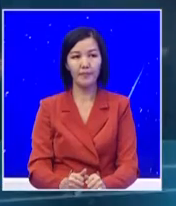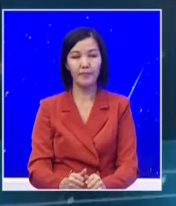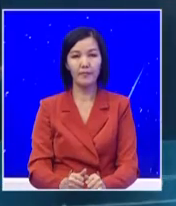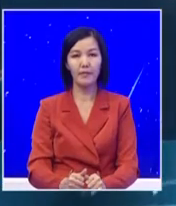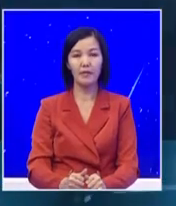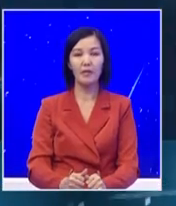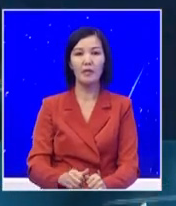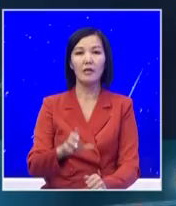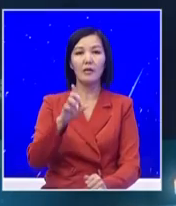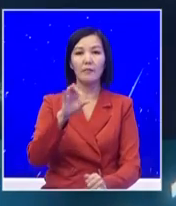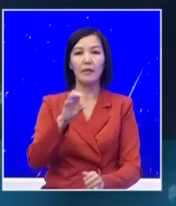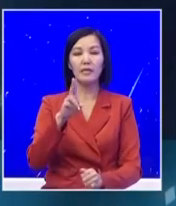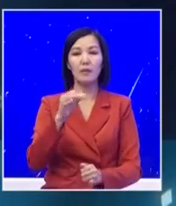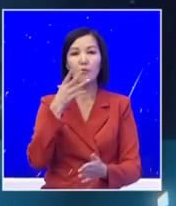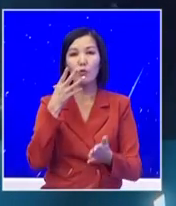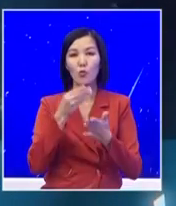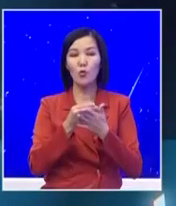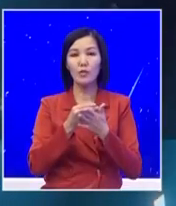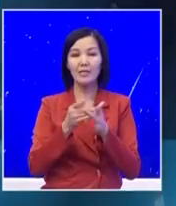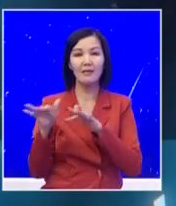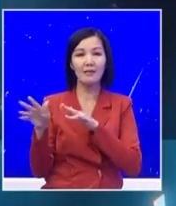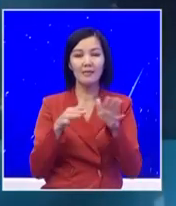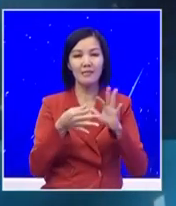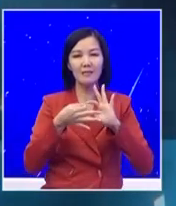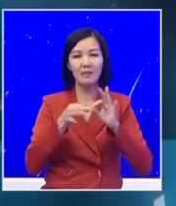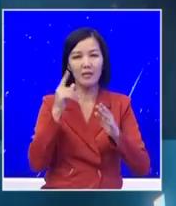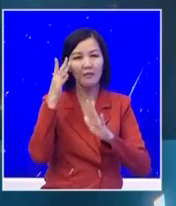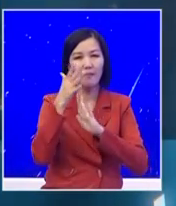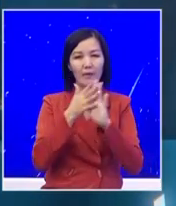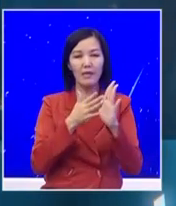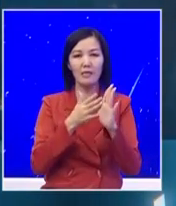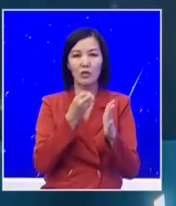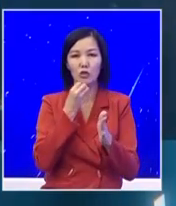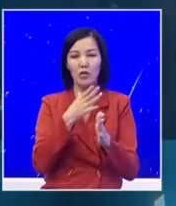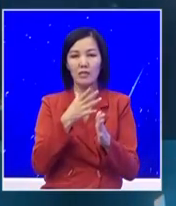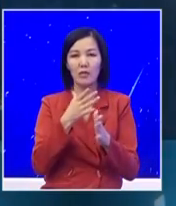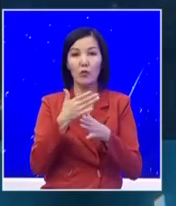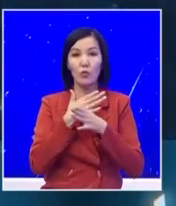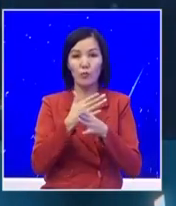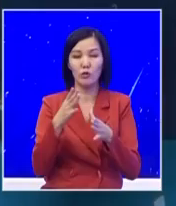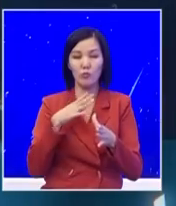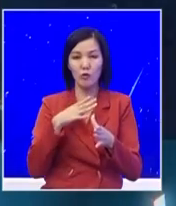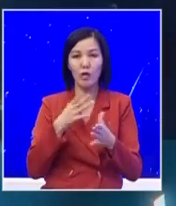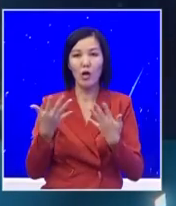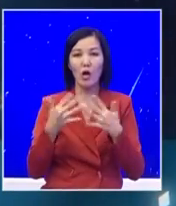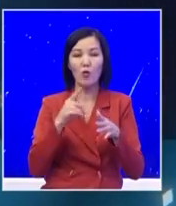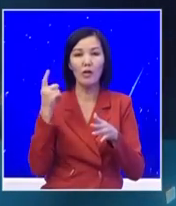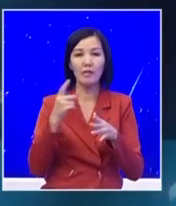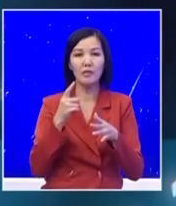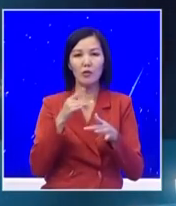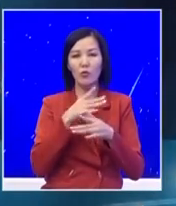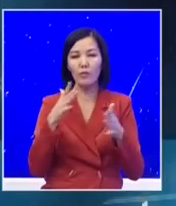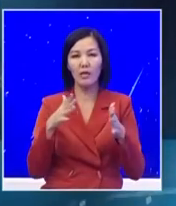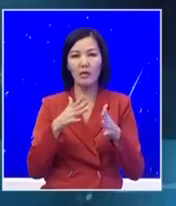Серікжан Исламұлы өз үшін жетік білетін мықты маман, білікті басшы еді. Маған тірек болды. Ауыл шаруашылығында қаншама ауқымды